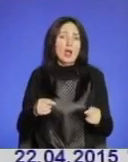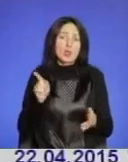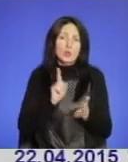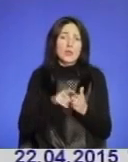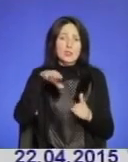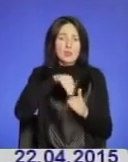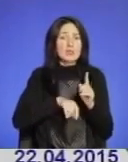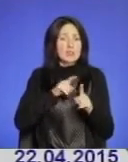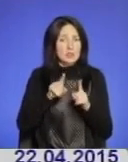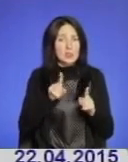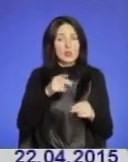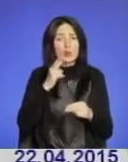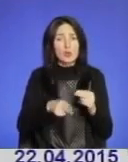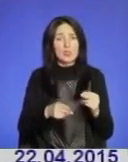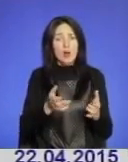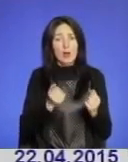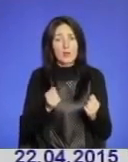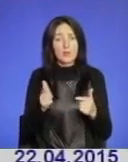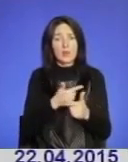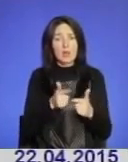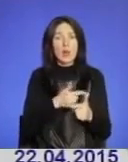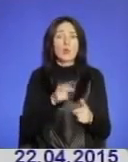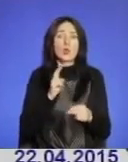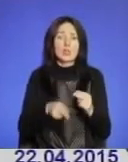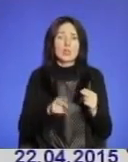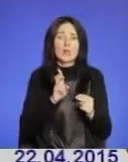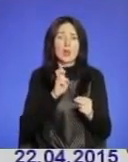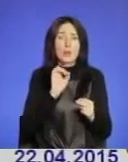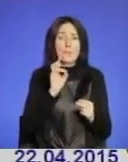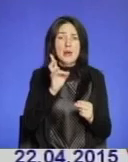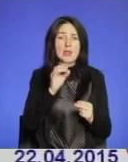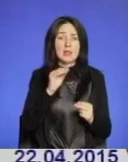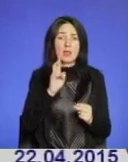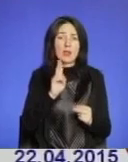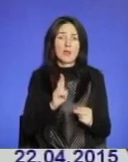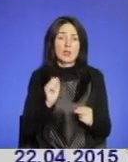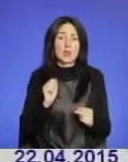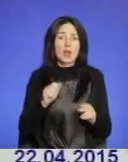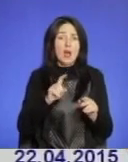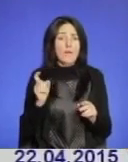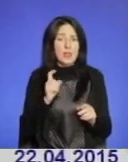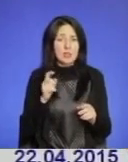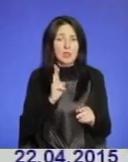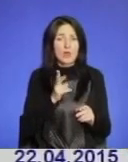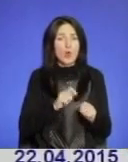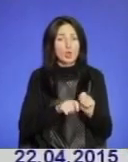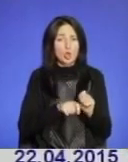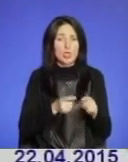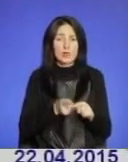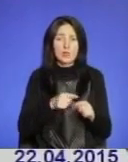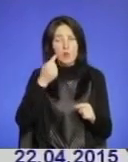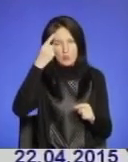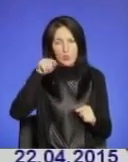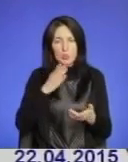або кінцевих бенефіціарних власників контролерів. Ці відомості є обов'язковими для внесення до